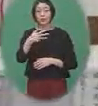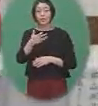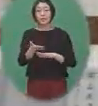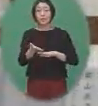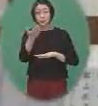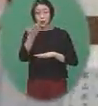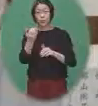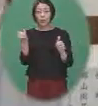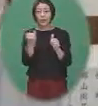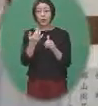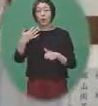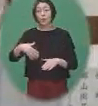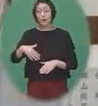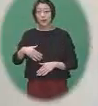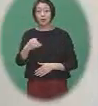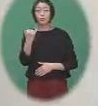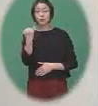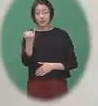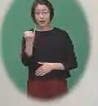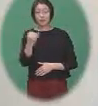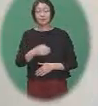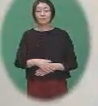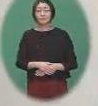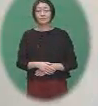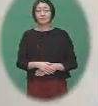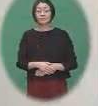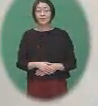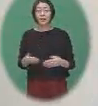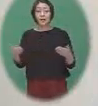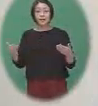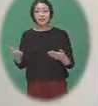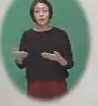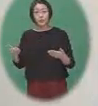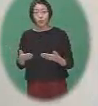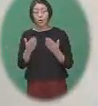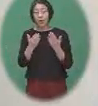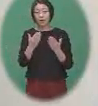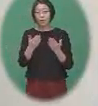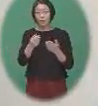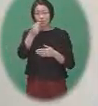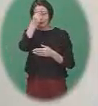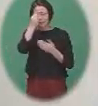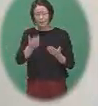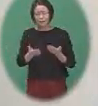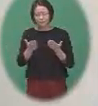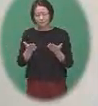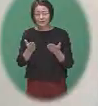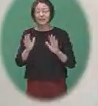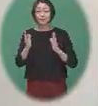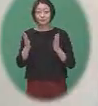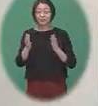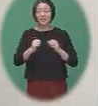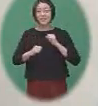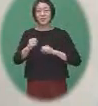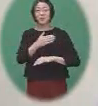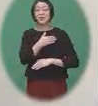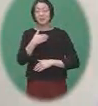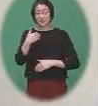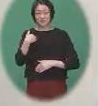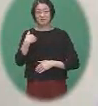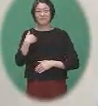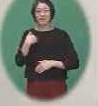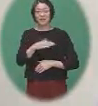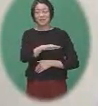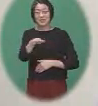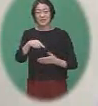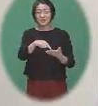上の未婚の女性です。 お仕事、学校に影響がない程度で活動できますので、皆様の